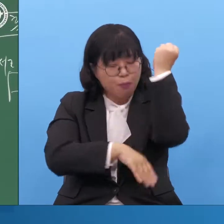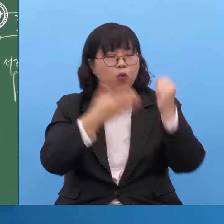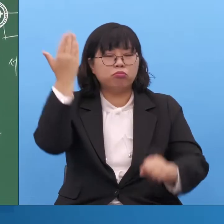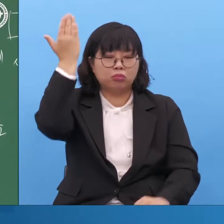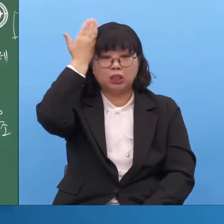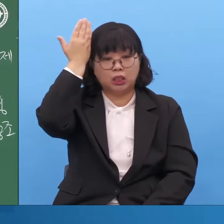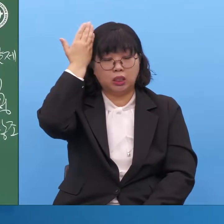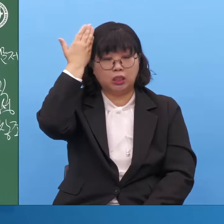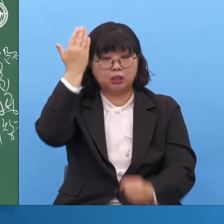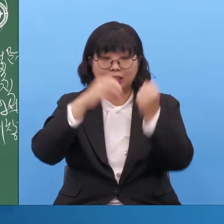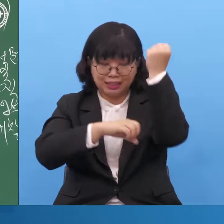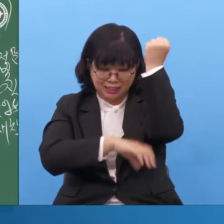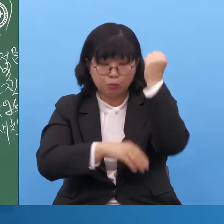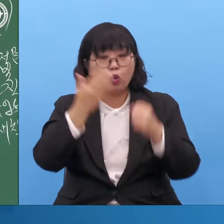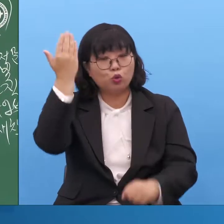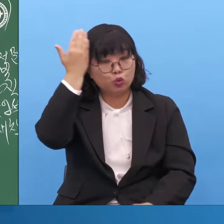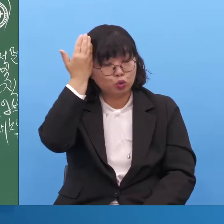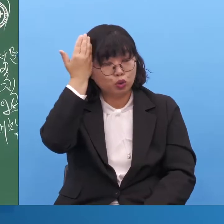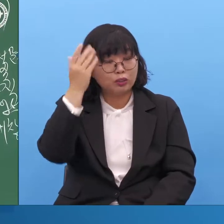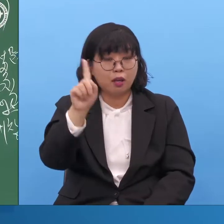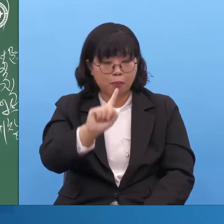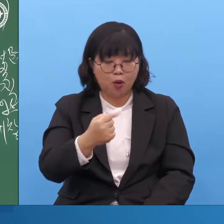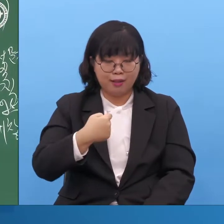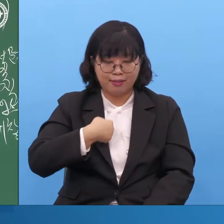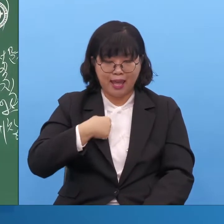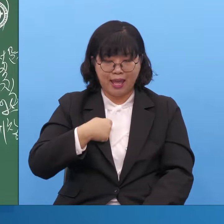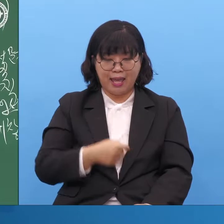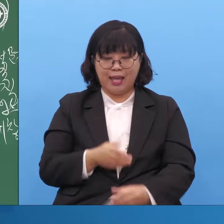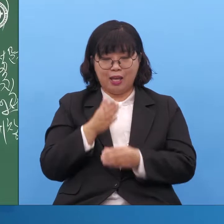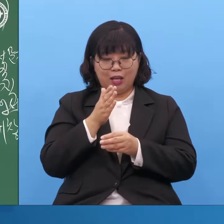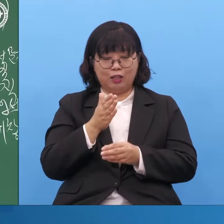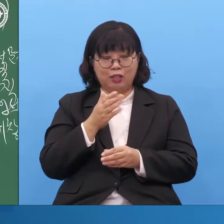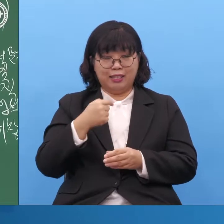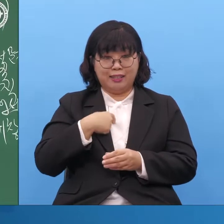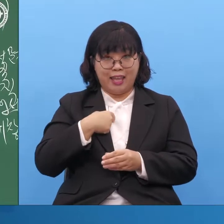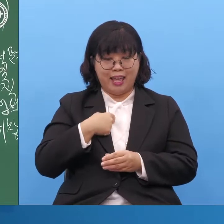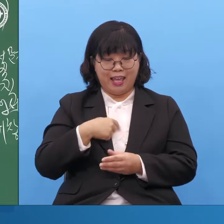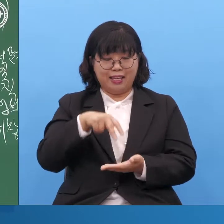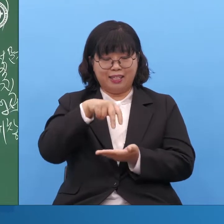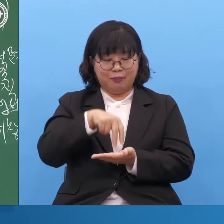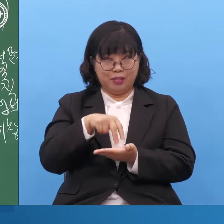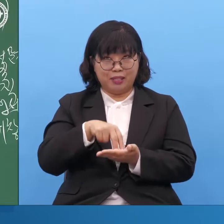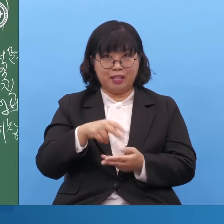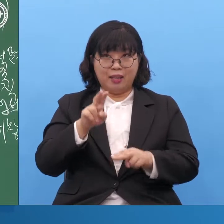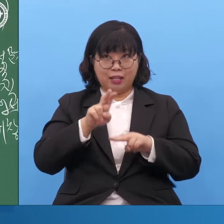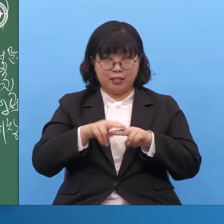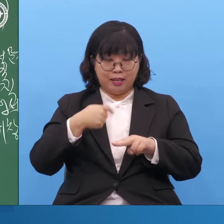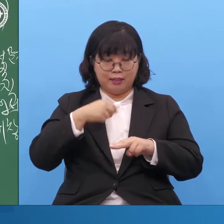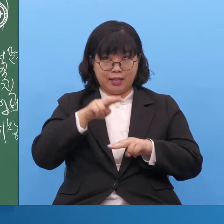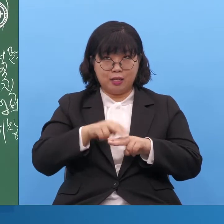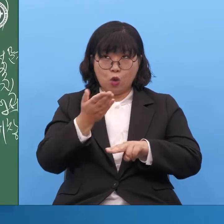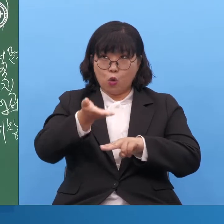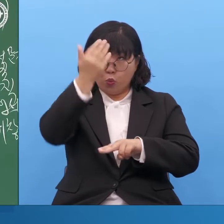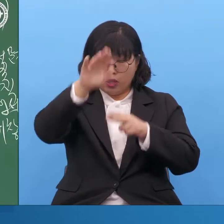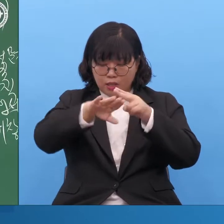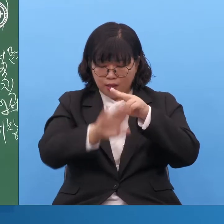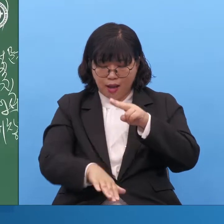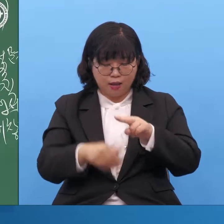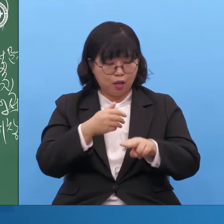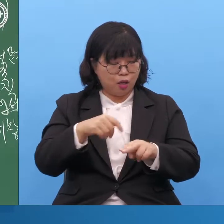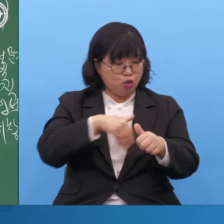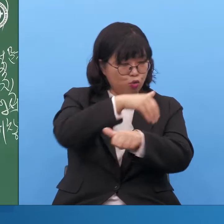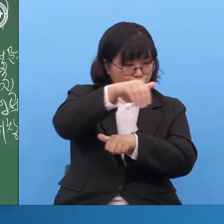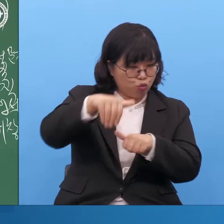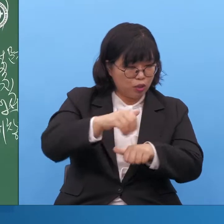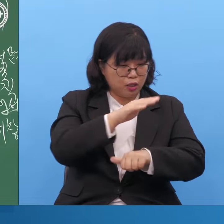아래, 주의, 과거, 현재, 미래. It's above, below, beside, the past, present, and future. 넓이, 높이,